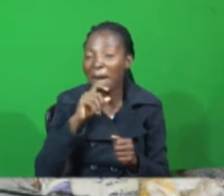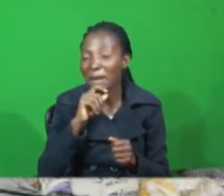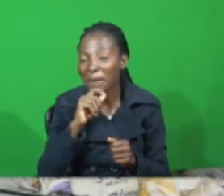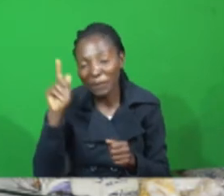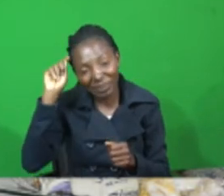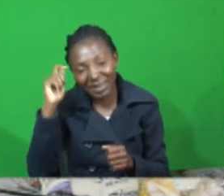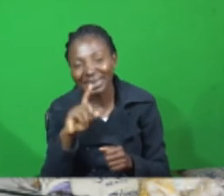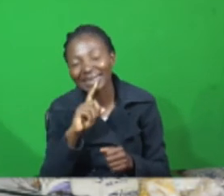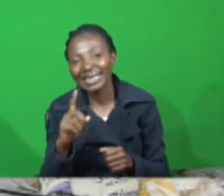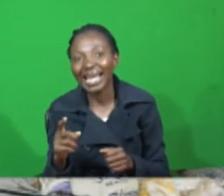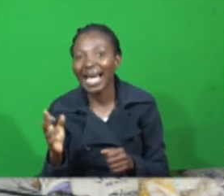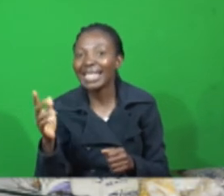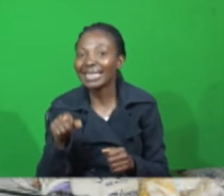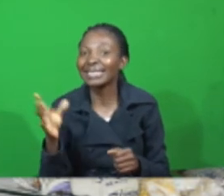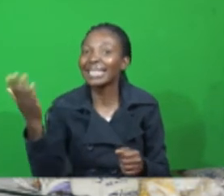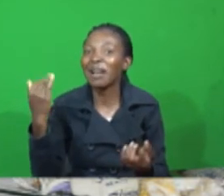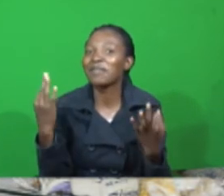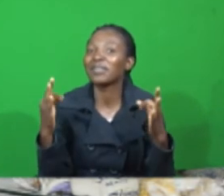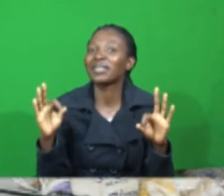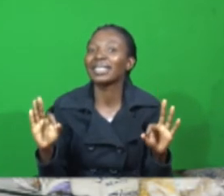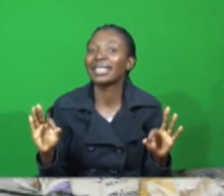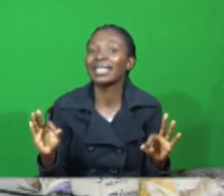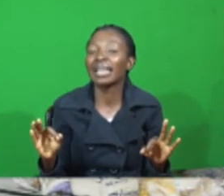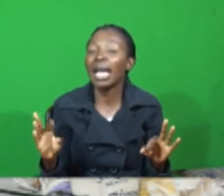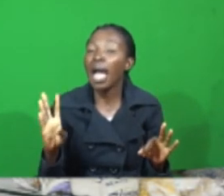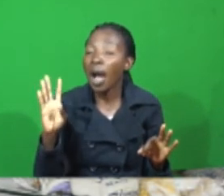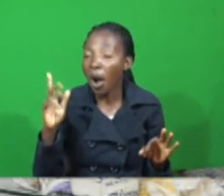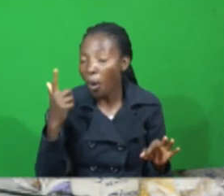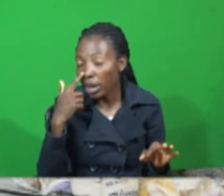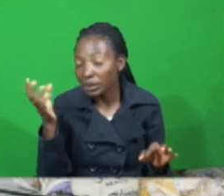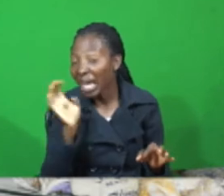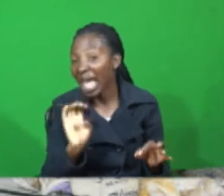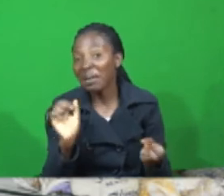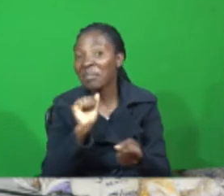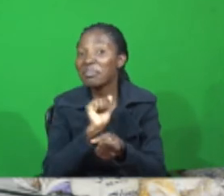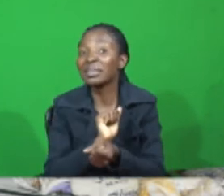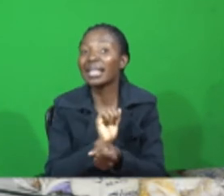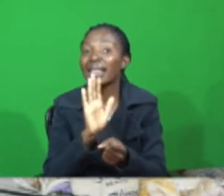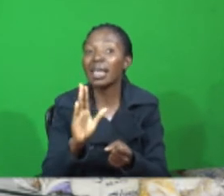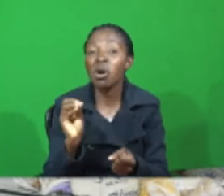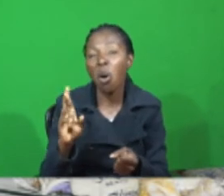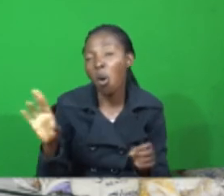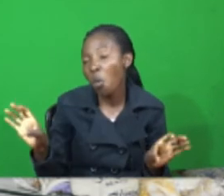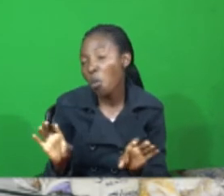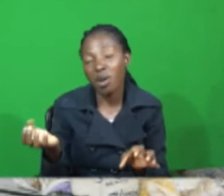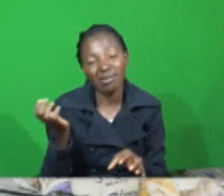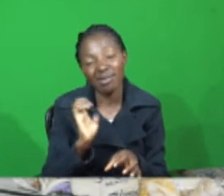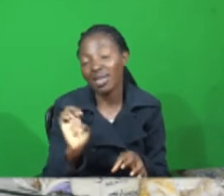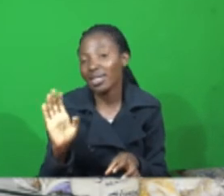aiwa hatimbodi zvinhu zvakadaro kana zviri kurova kuti uchaenda mujeri saJosefa kana zviriva kuti basa racho